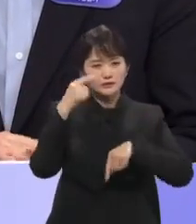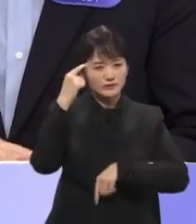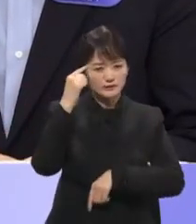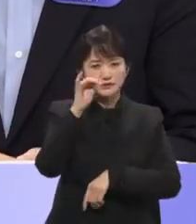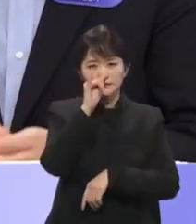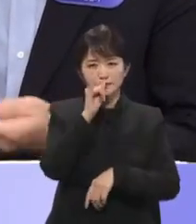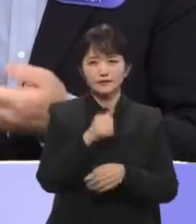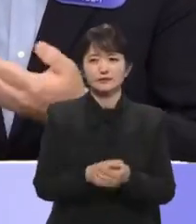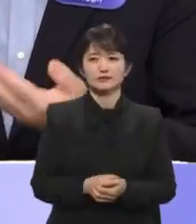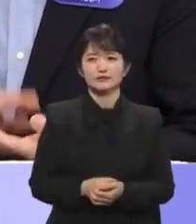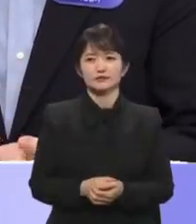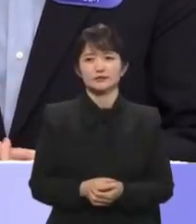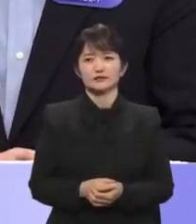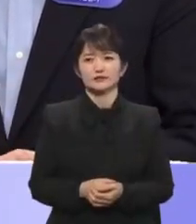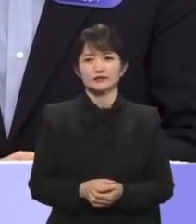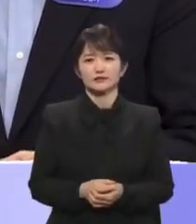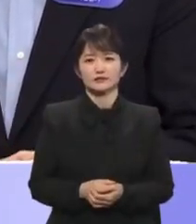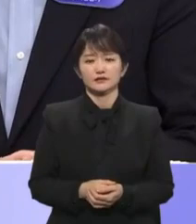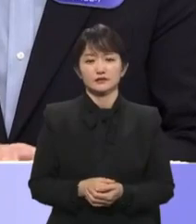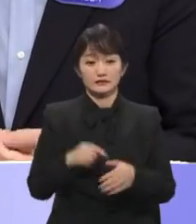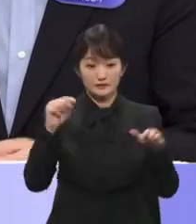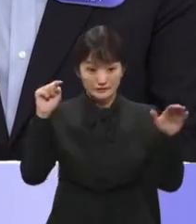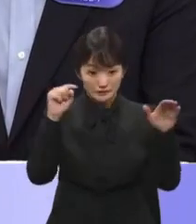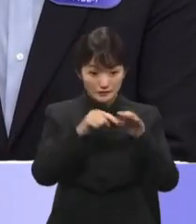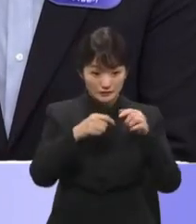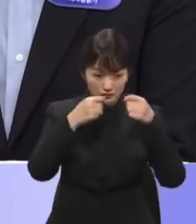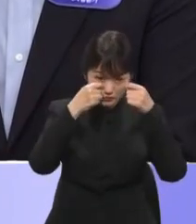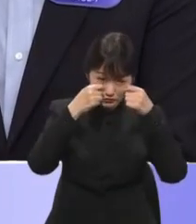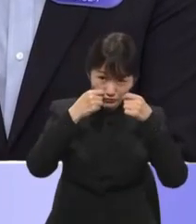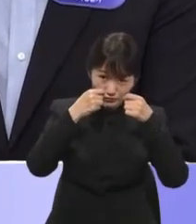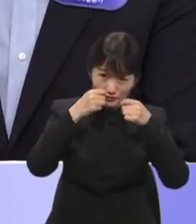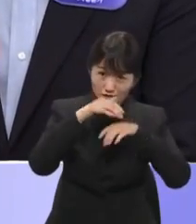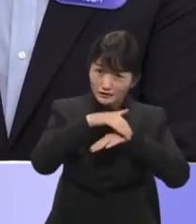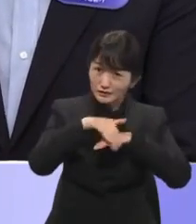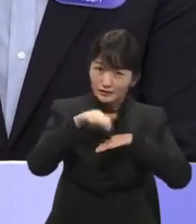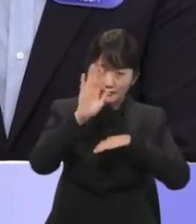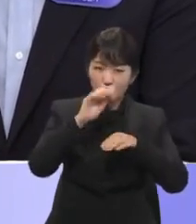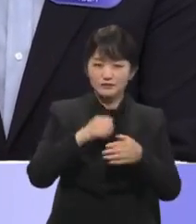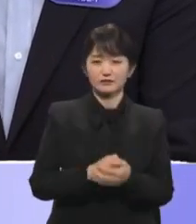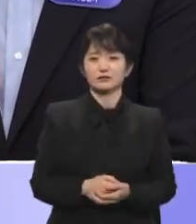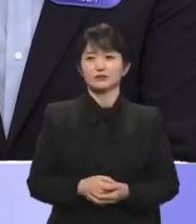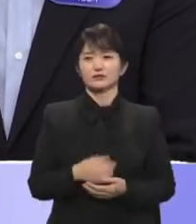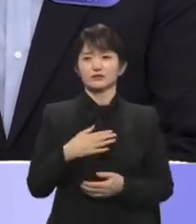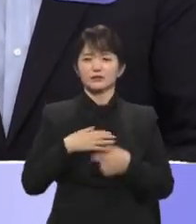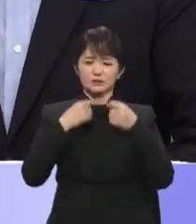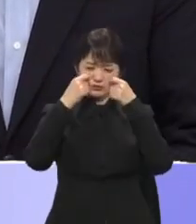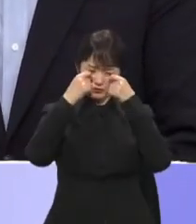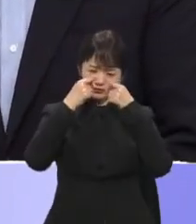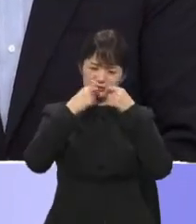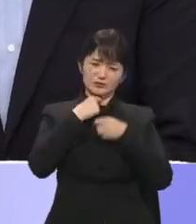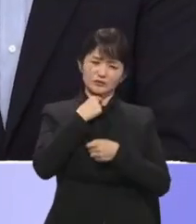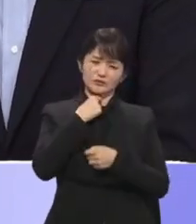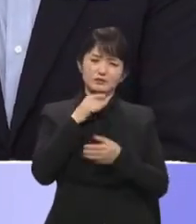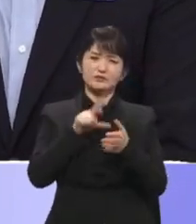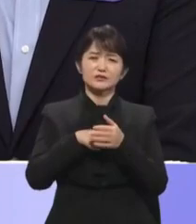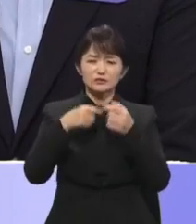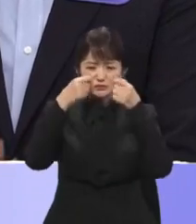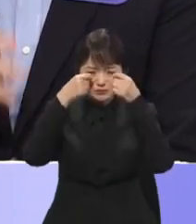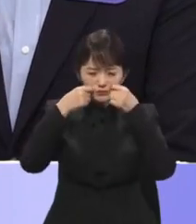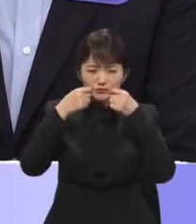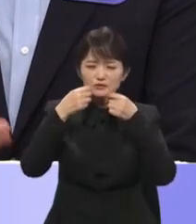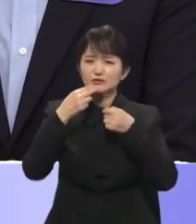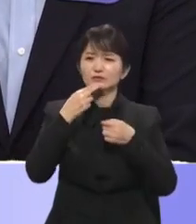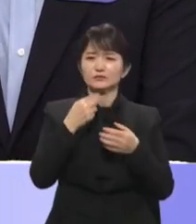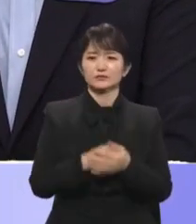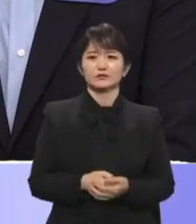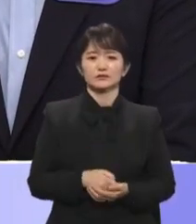같지만 가서 이제 눈물이 나오고 이런 것까지 어떻게 뭐 계획했 저 울고 싶을 때도 눈물이 안 나오는 적도 많은데 그런 것까지는 아마 그